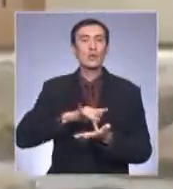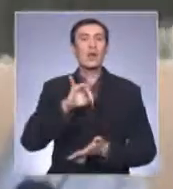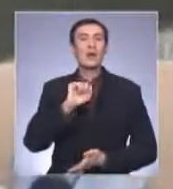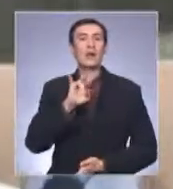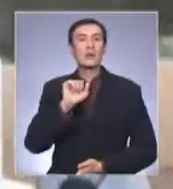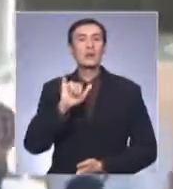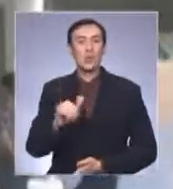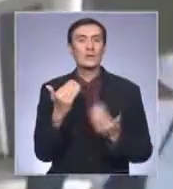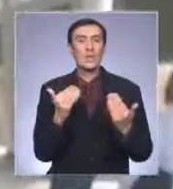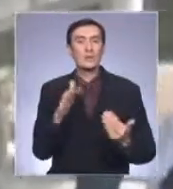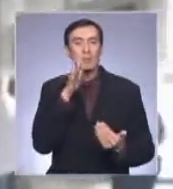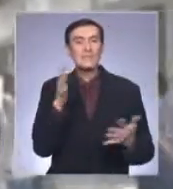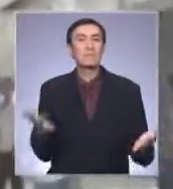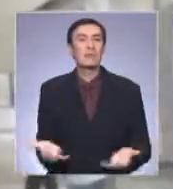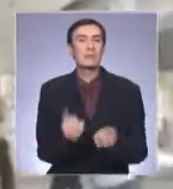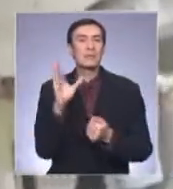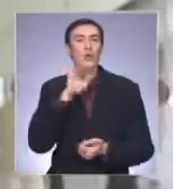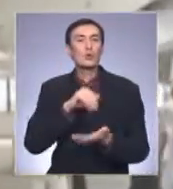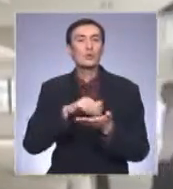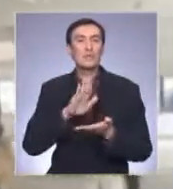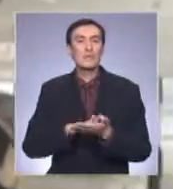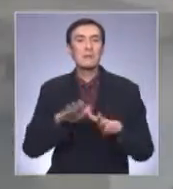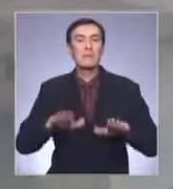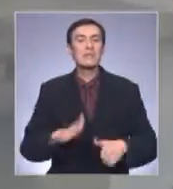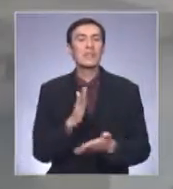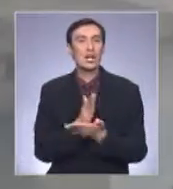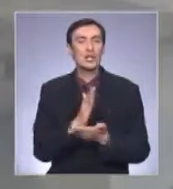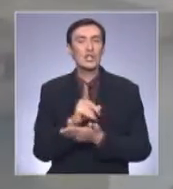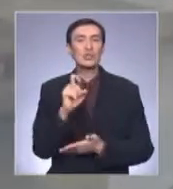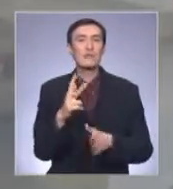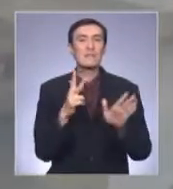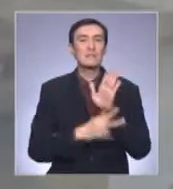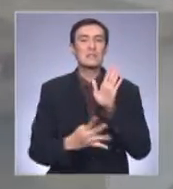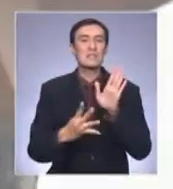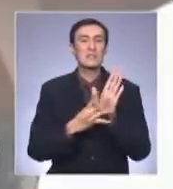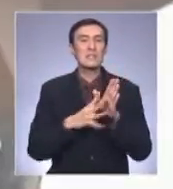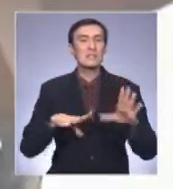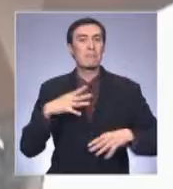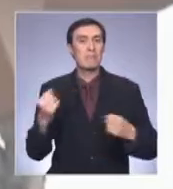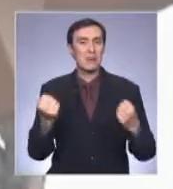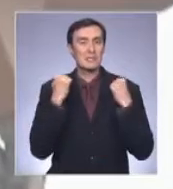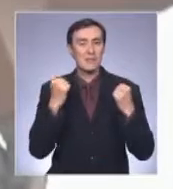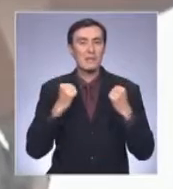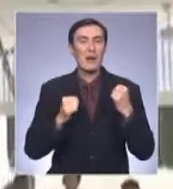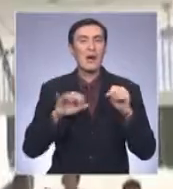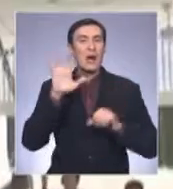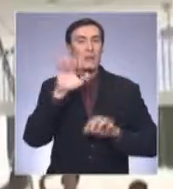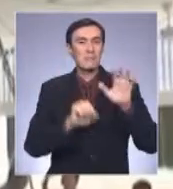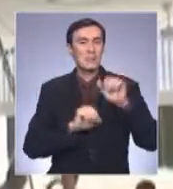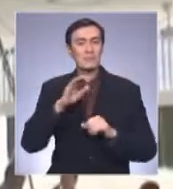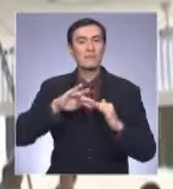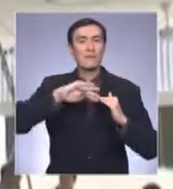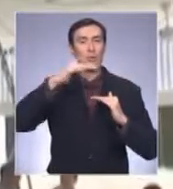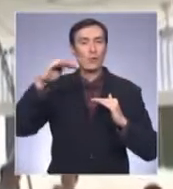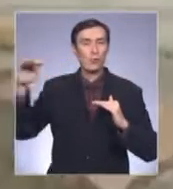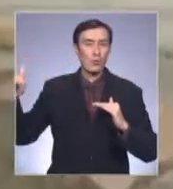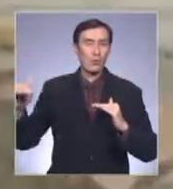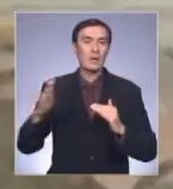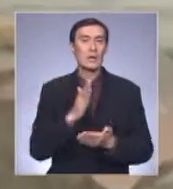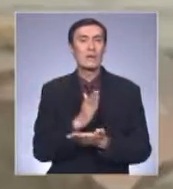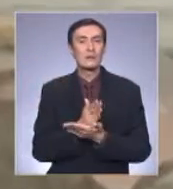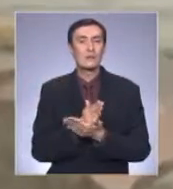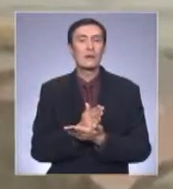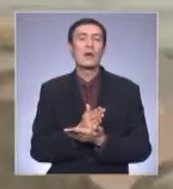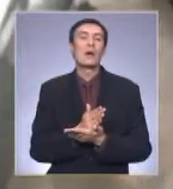На данный момент спасатели смогли установить местоположение 189 альпинистов, отправившихся накануне покорять местный